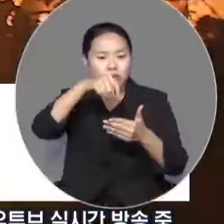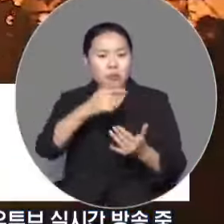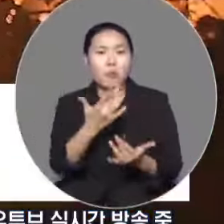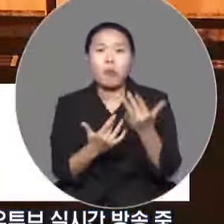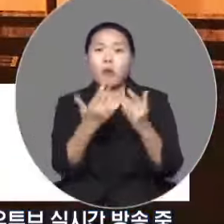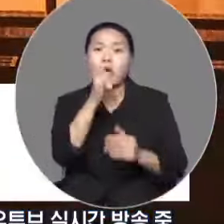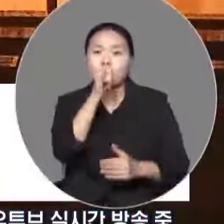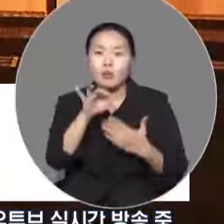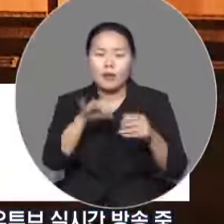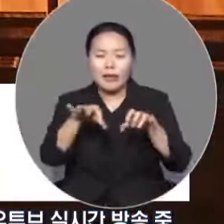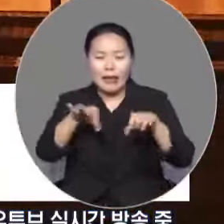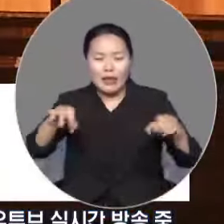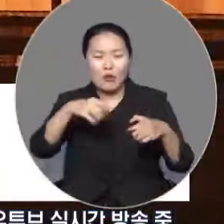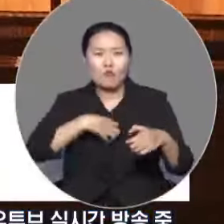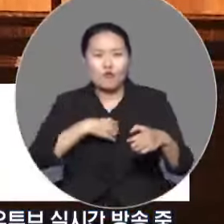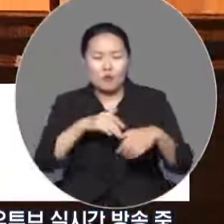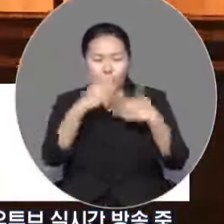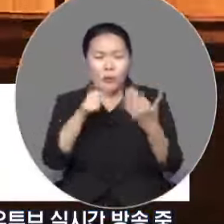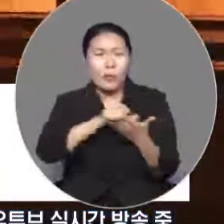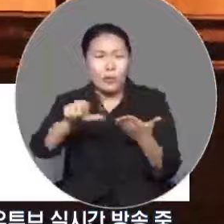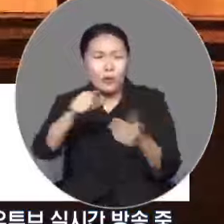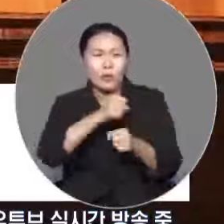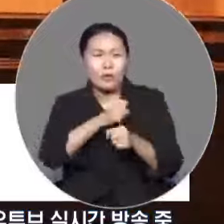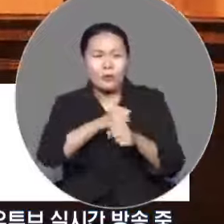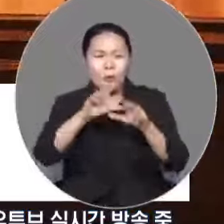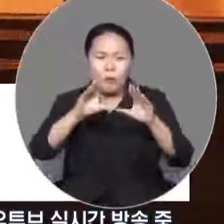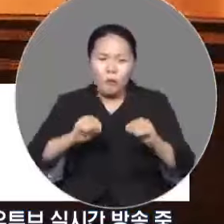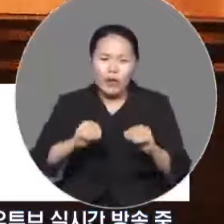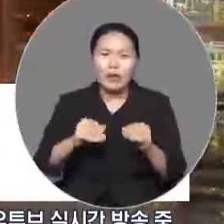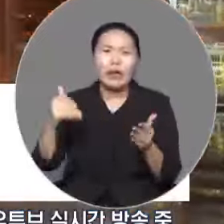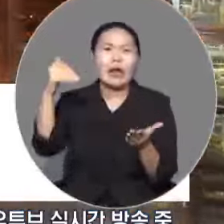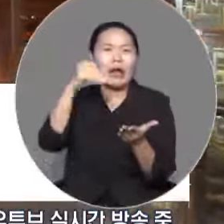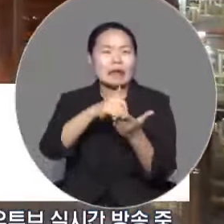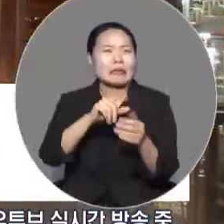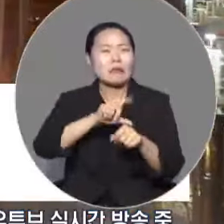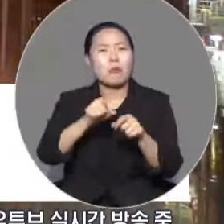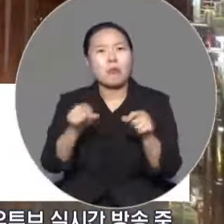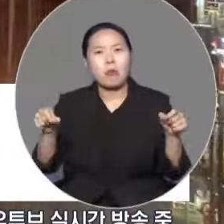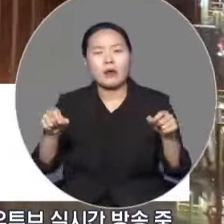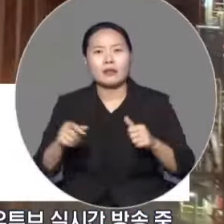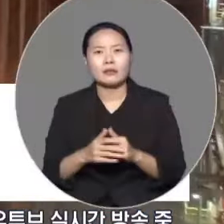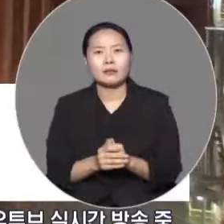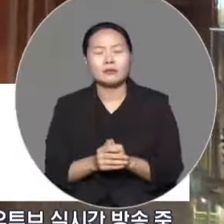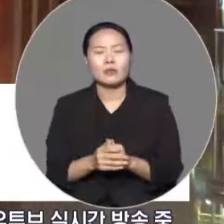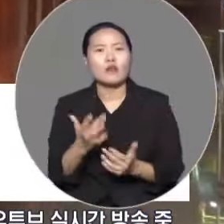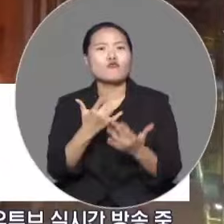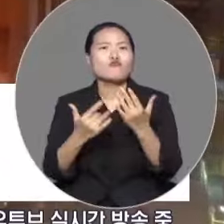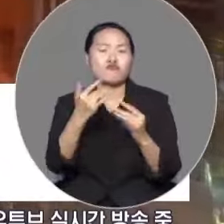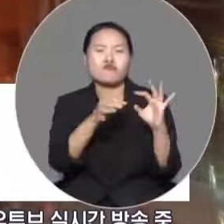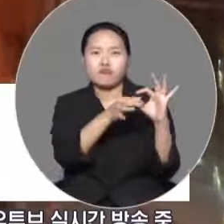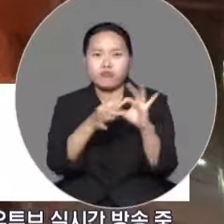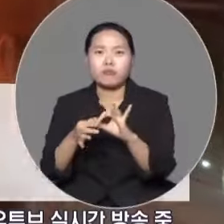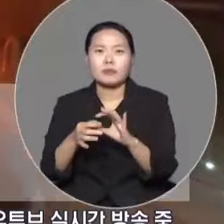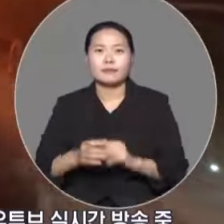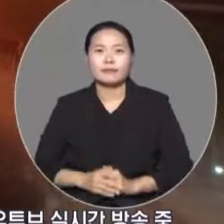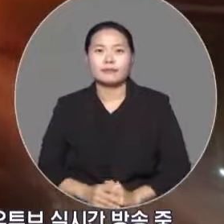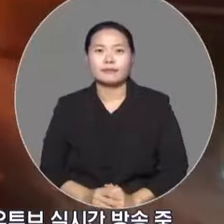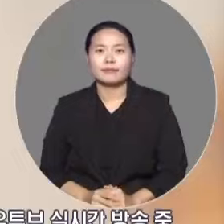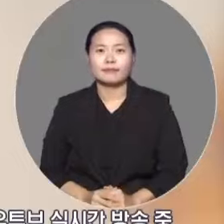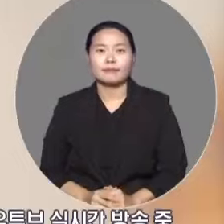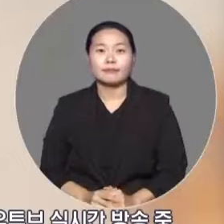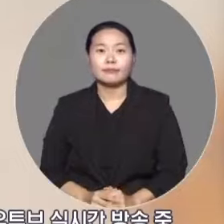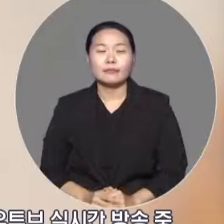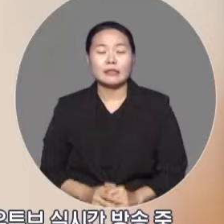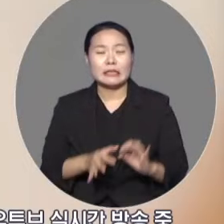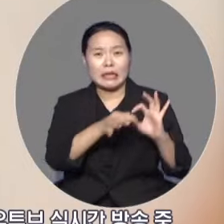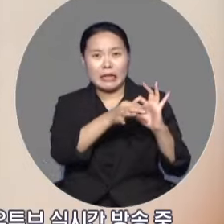화재는 내부 위험물을 제거하거나 안정화시키는 작업이 동반돼 장기화하는 경우가 많습니다.